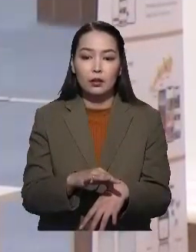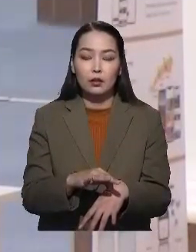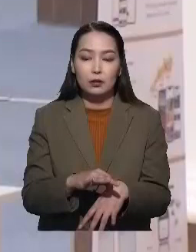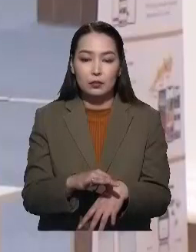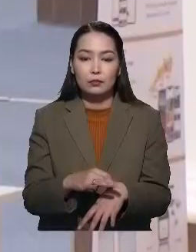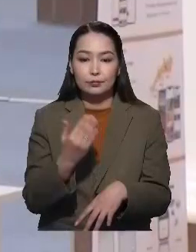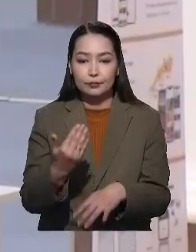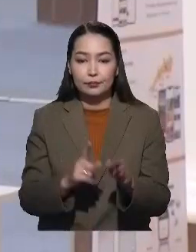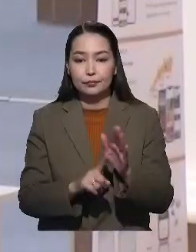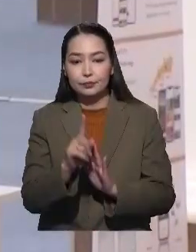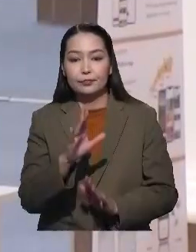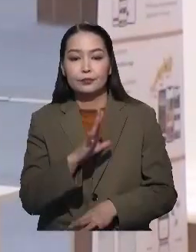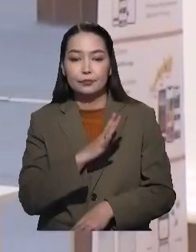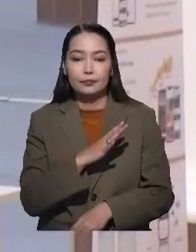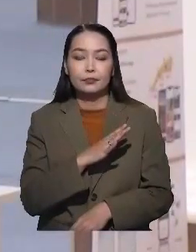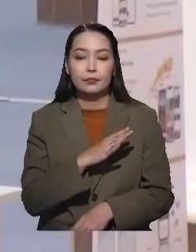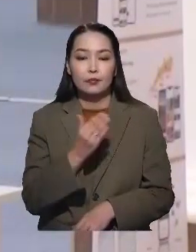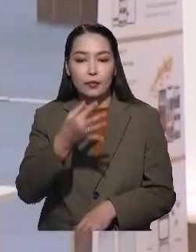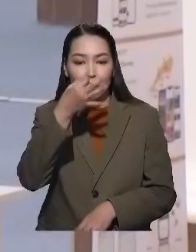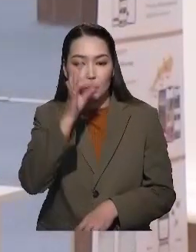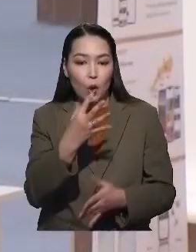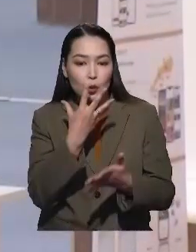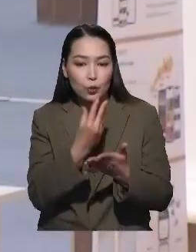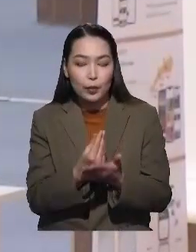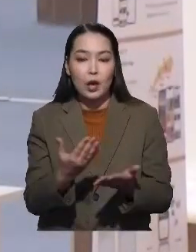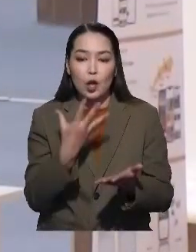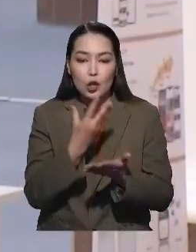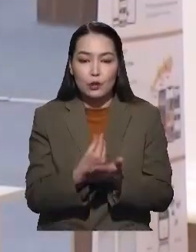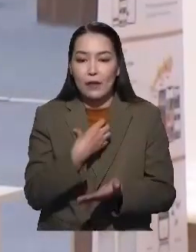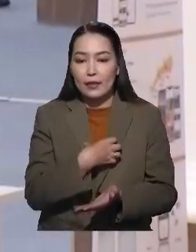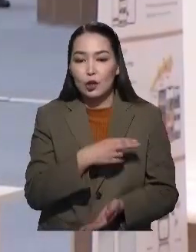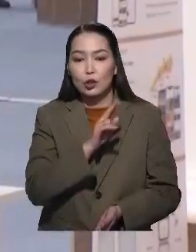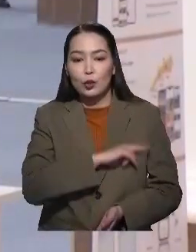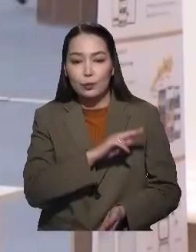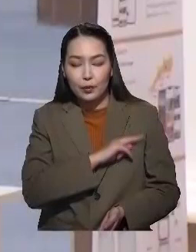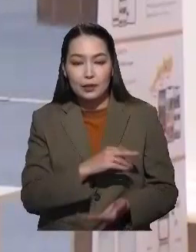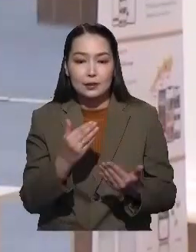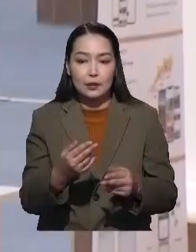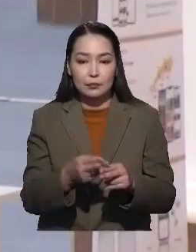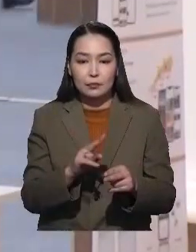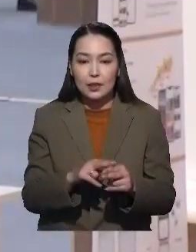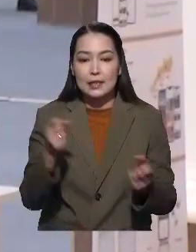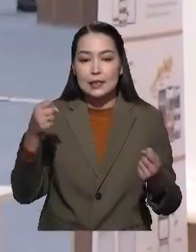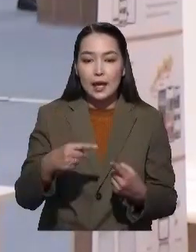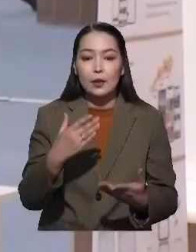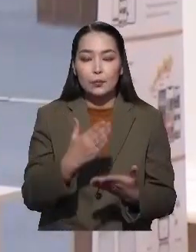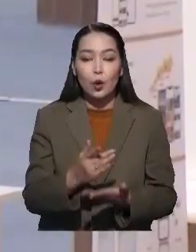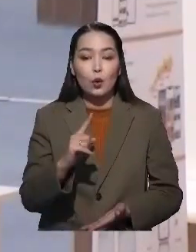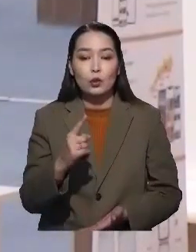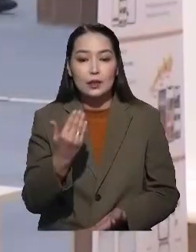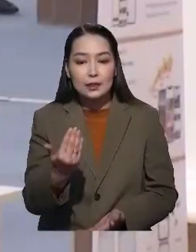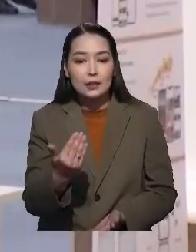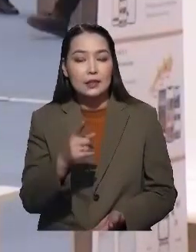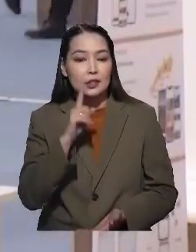анықталды. Бұл мына Ұлттық Академияның негізгі жұмысына сай келеді. Сондықтан бұл жастар